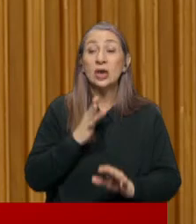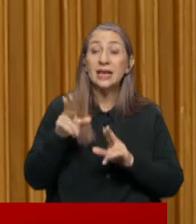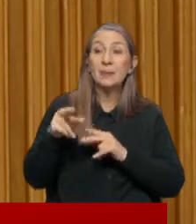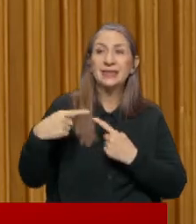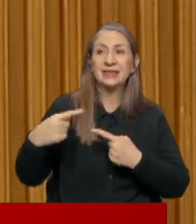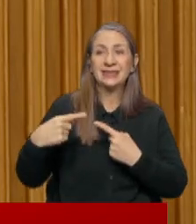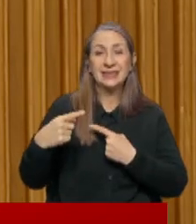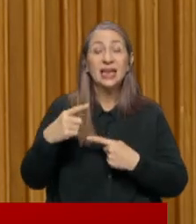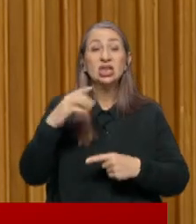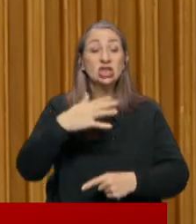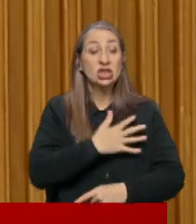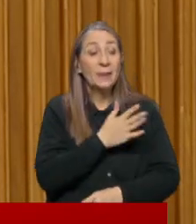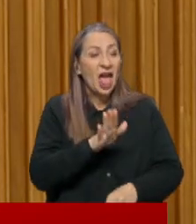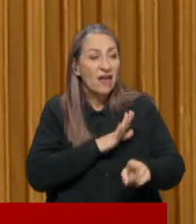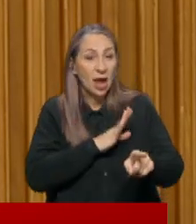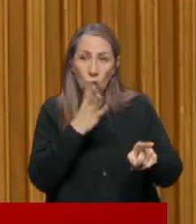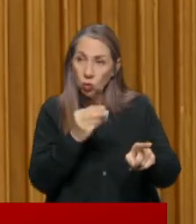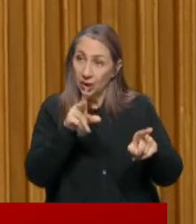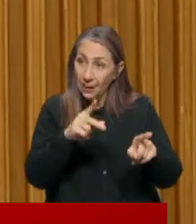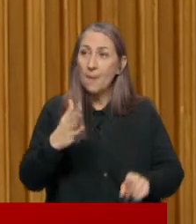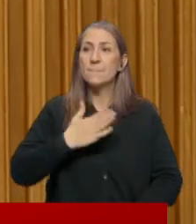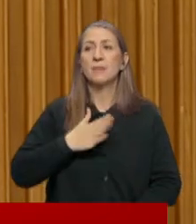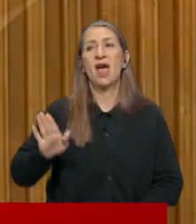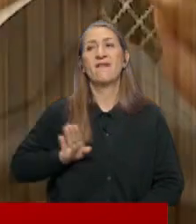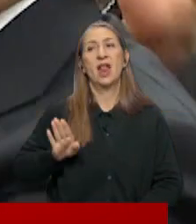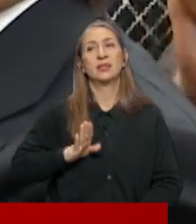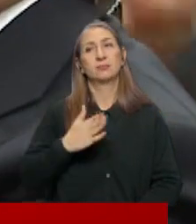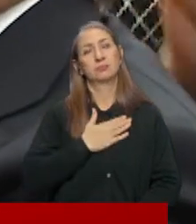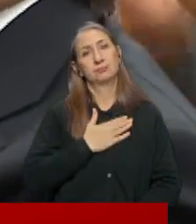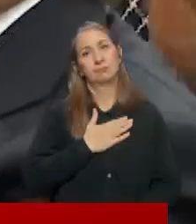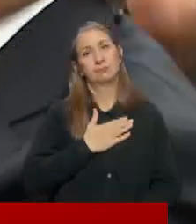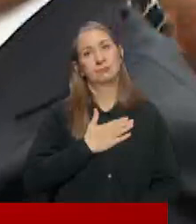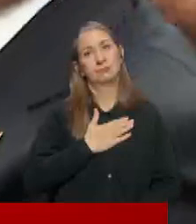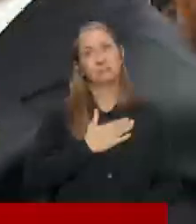ilişkisi gibiyiz. CHP'nin evladı olduğu kadar benim de evladımdır.